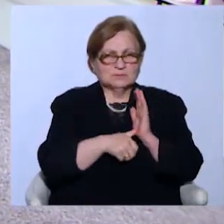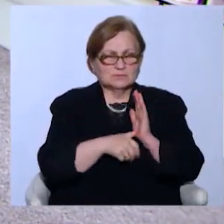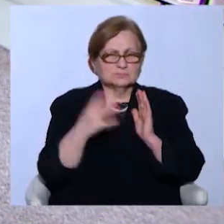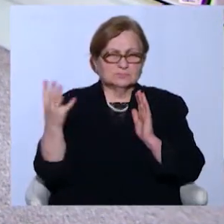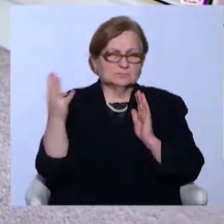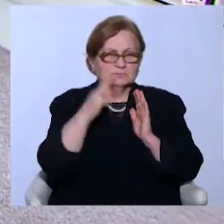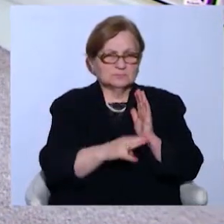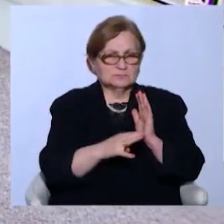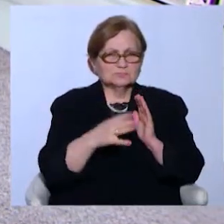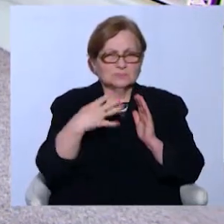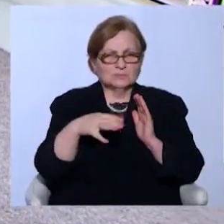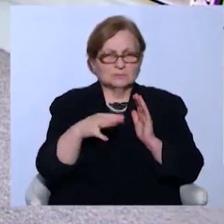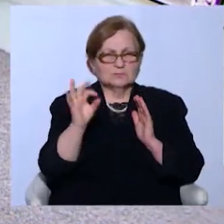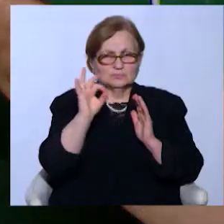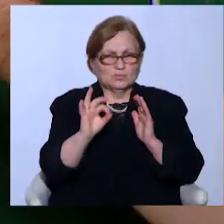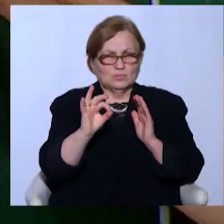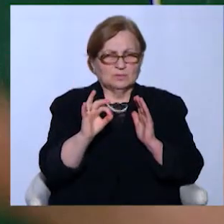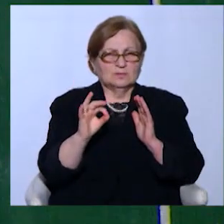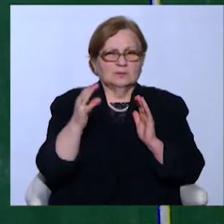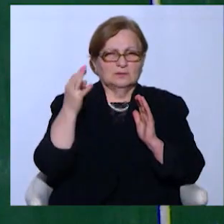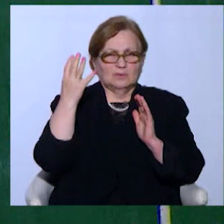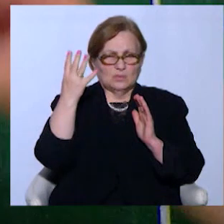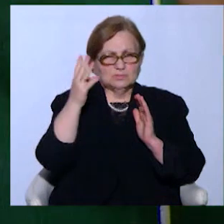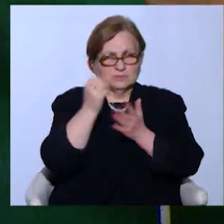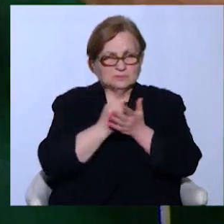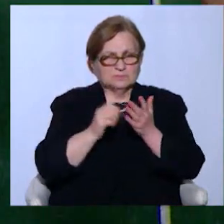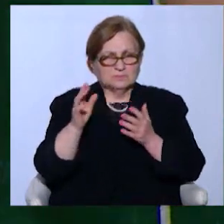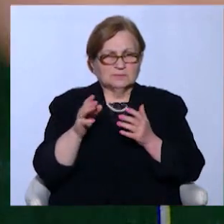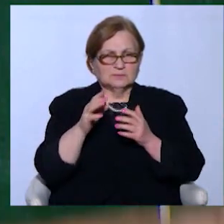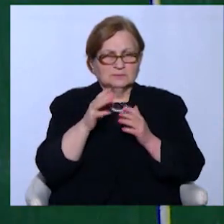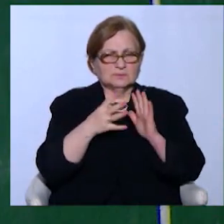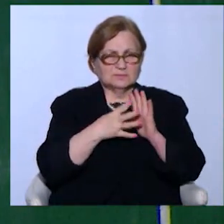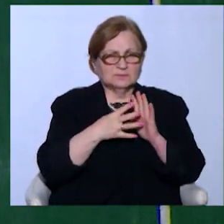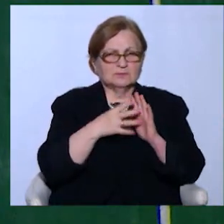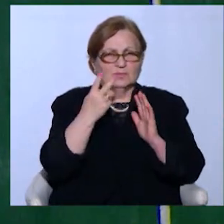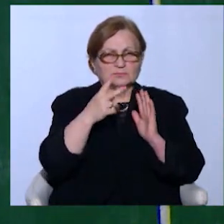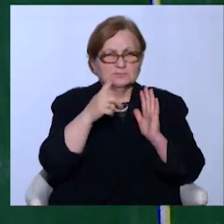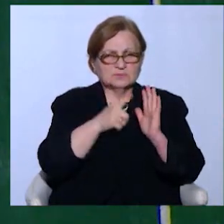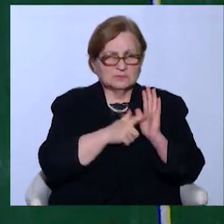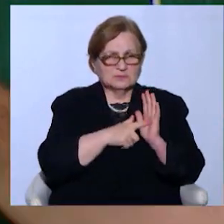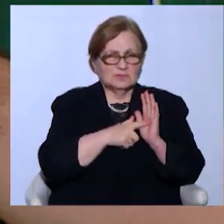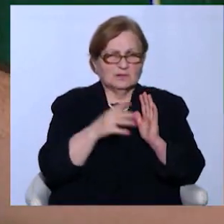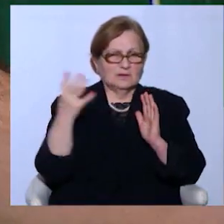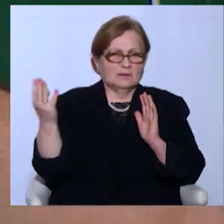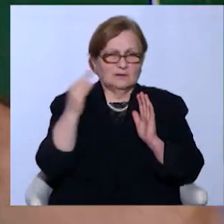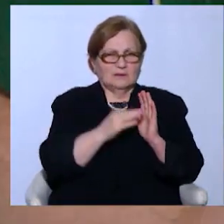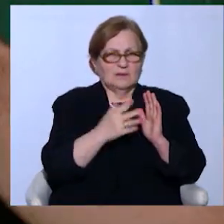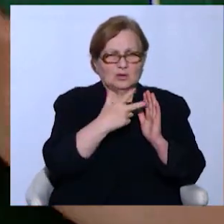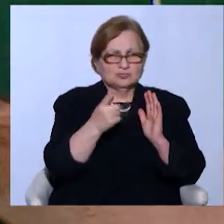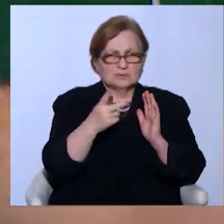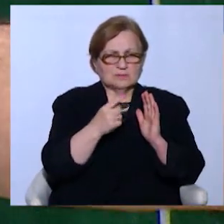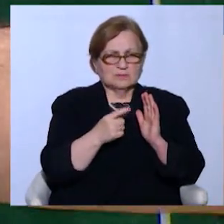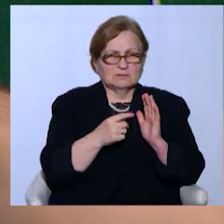იქაც 4 40, 0 წერტ ისევ 4-ს ვინახავთ. 9-ჯერ 3 27, იქაც 4